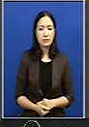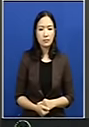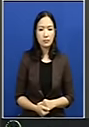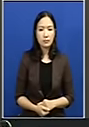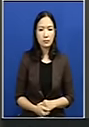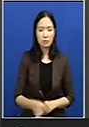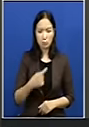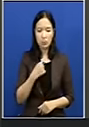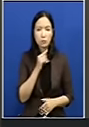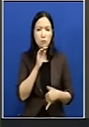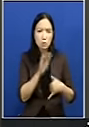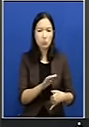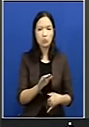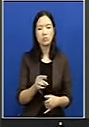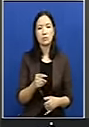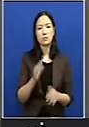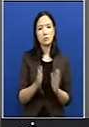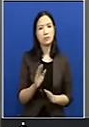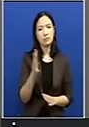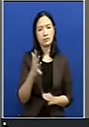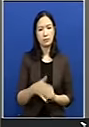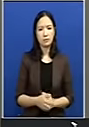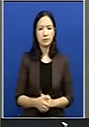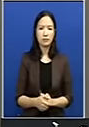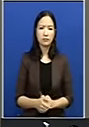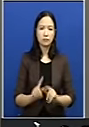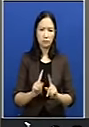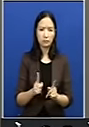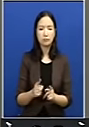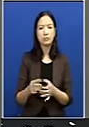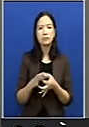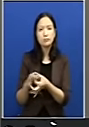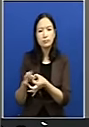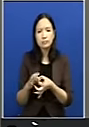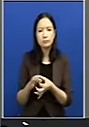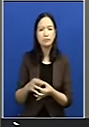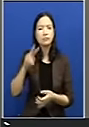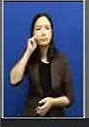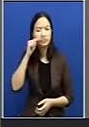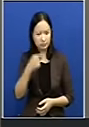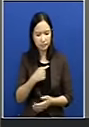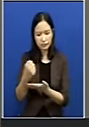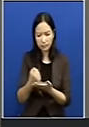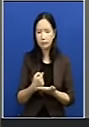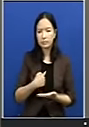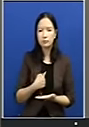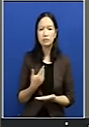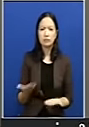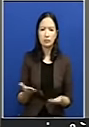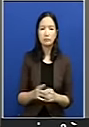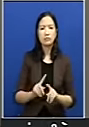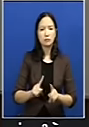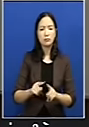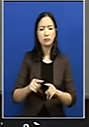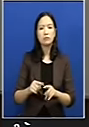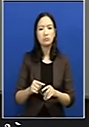ผมไม่เคยดูถูกคนนะแต่มันเป็นเรื่องของความผูกพันซึ่งเขาก็มีน้ำใจกับผมก็แค่นั้นเองแต่มาจะไม่